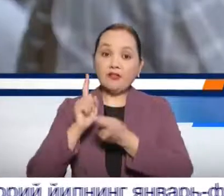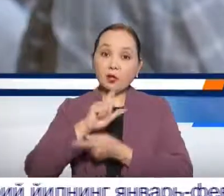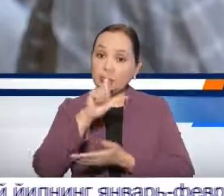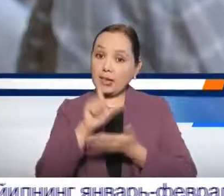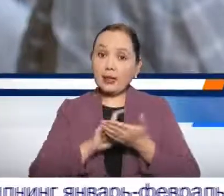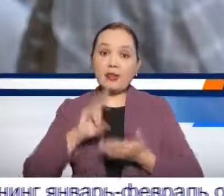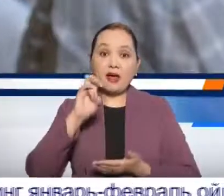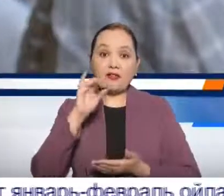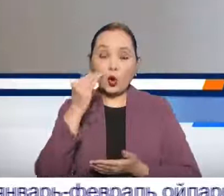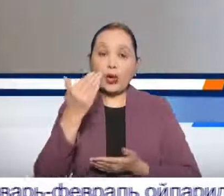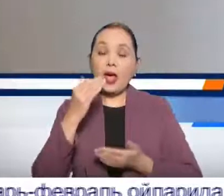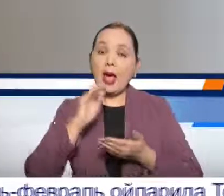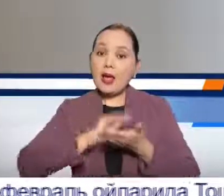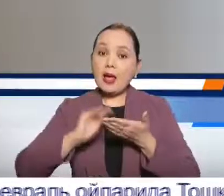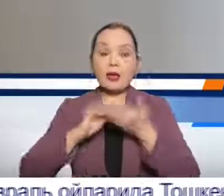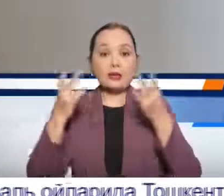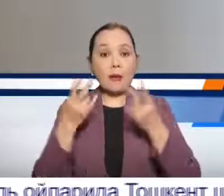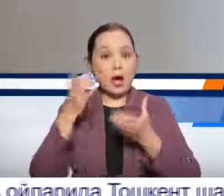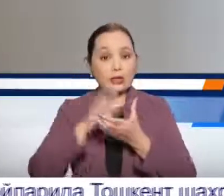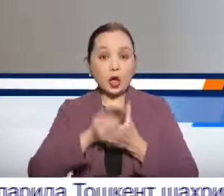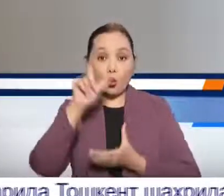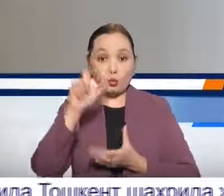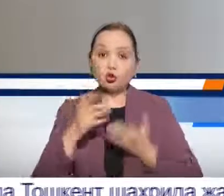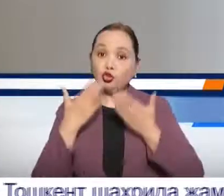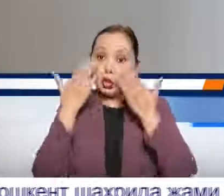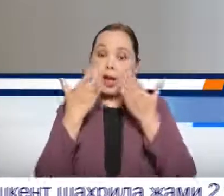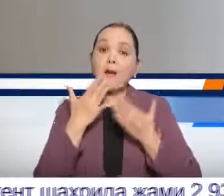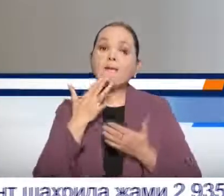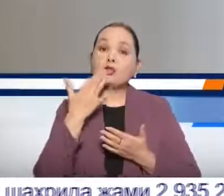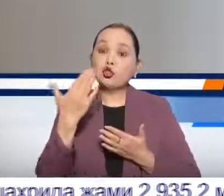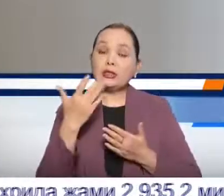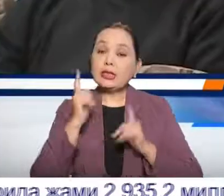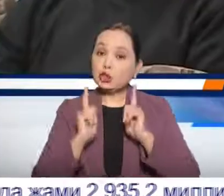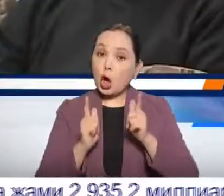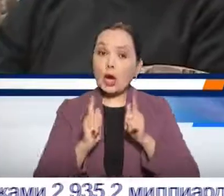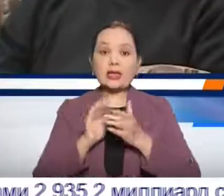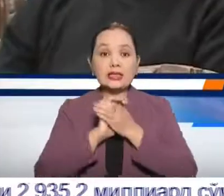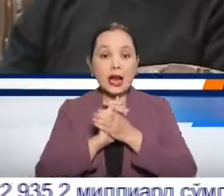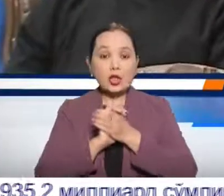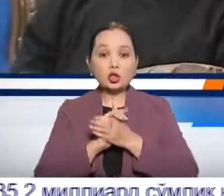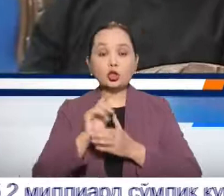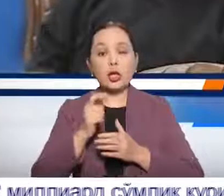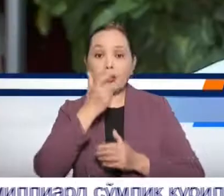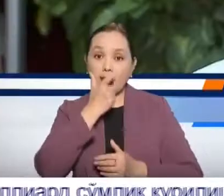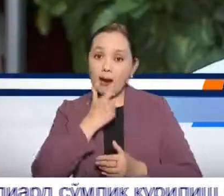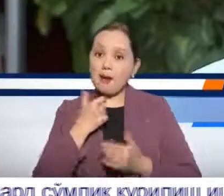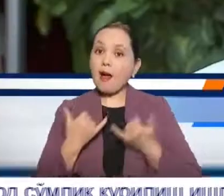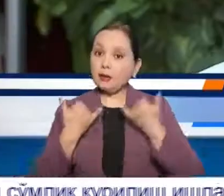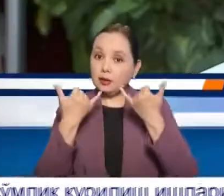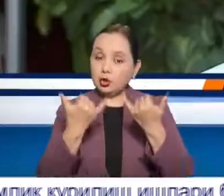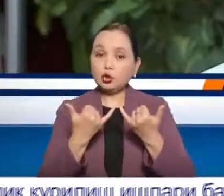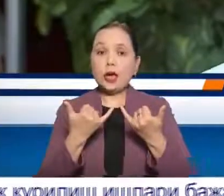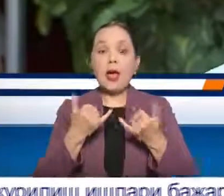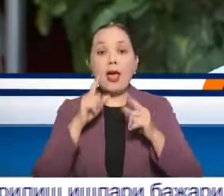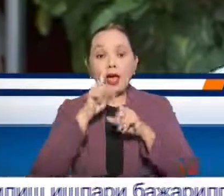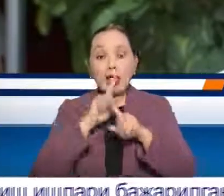Наваи необходимо интерпретировать и ознакомить читателей с межнациональным согласием и солидарностью, толерантностью. И именно